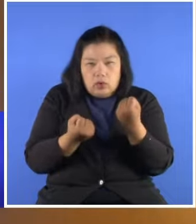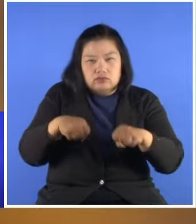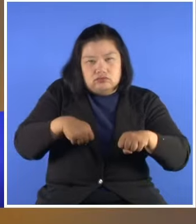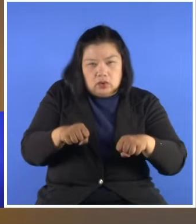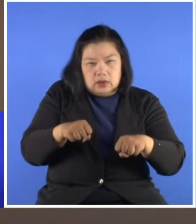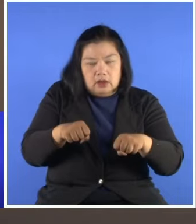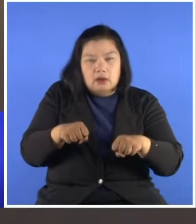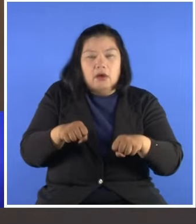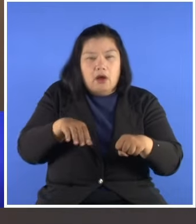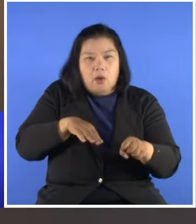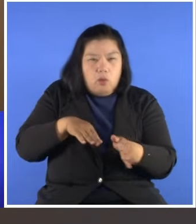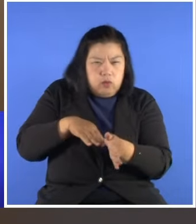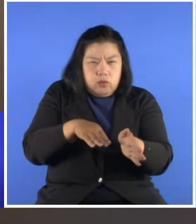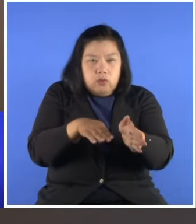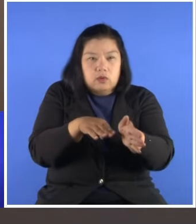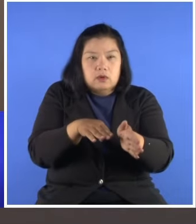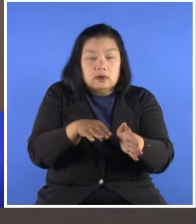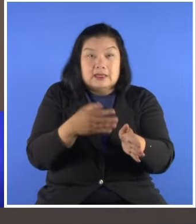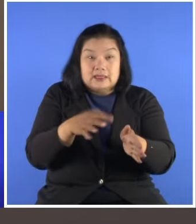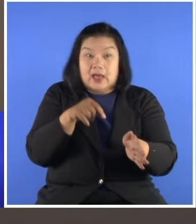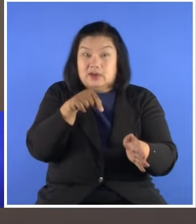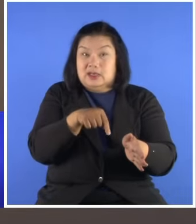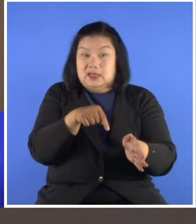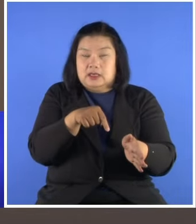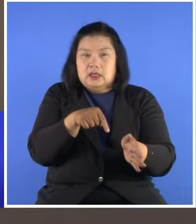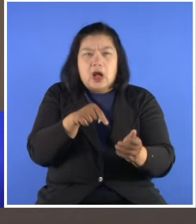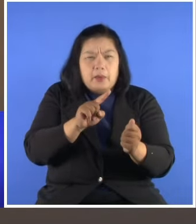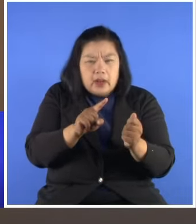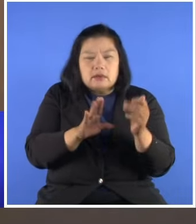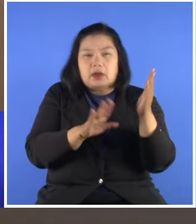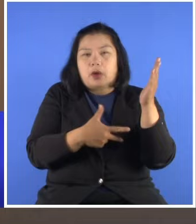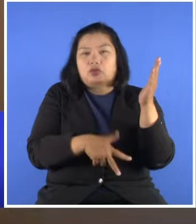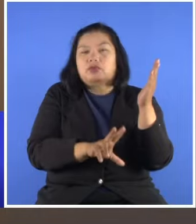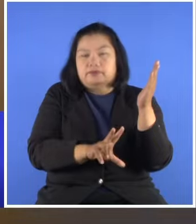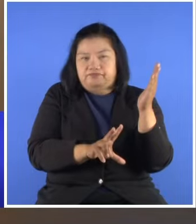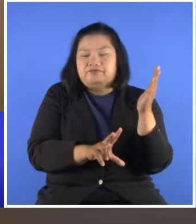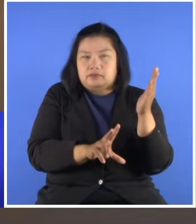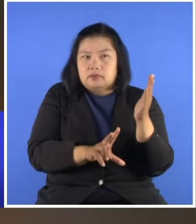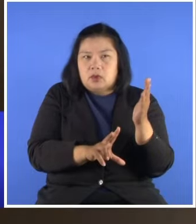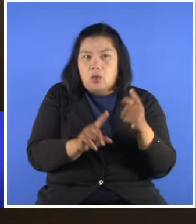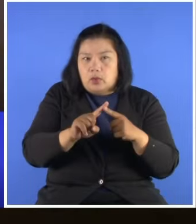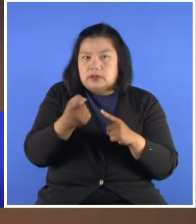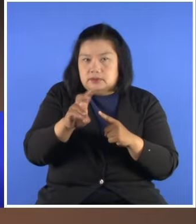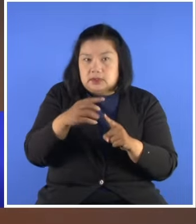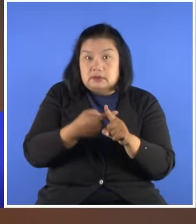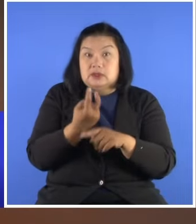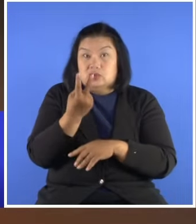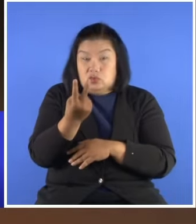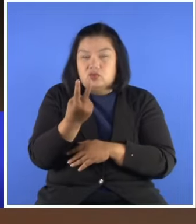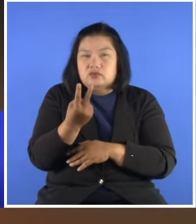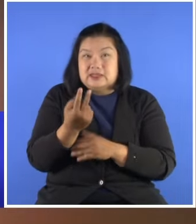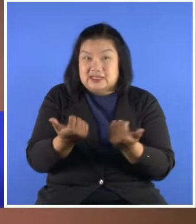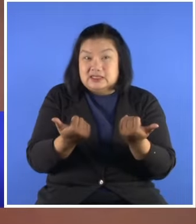ที่ทางเข้าสนามบินสายเก่าหมู่1ตำบลไม้ขาวอำเภอถลางจังหวัดภูเก็ตเหตุการณ์เกิดขึ้น17กุมภาพันธ์ค่ะและล่าสุ